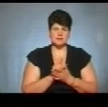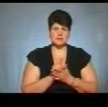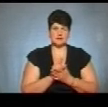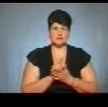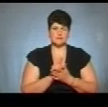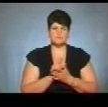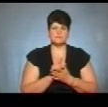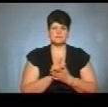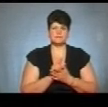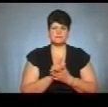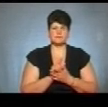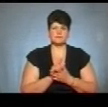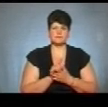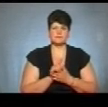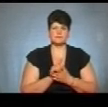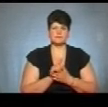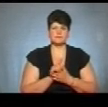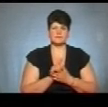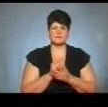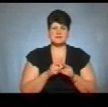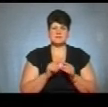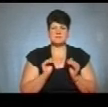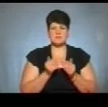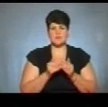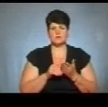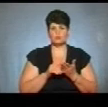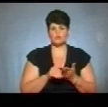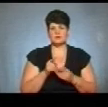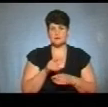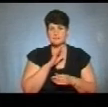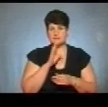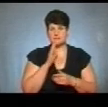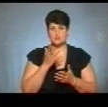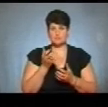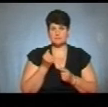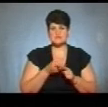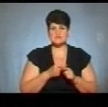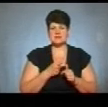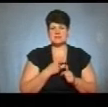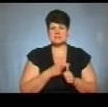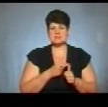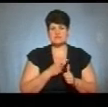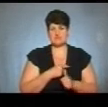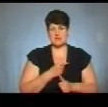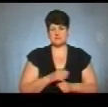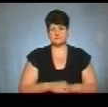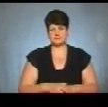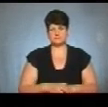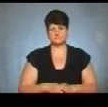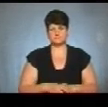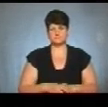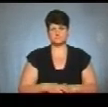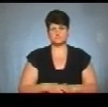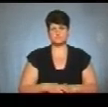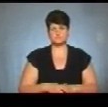пенсії, це такі мінімальні допомоги тим матерям, які отримали таке звання. Марія Котенко, Юрій Багрій,